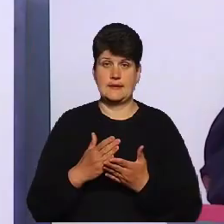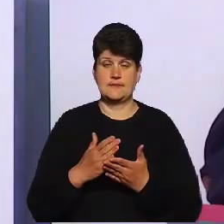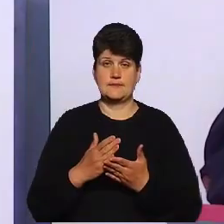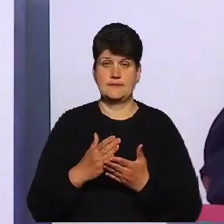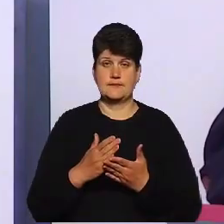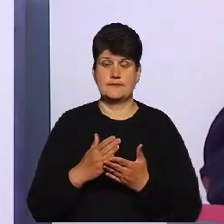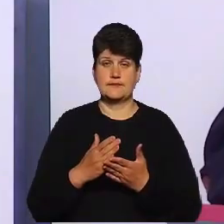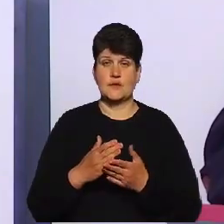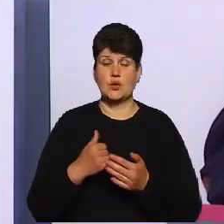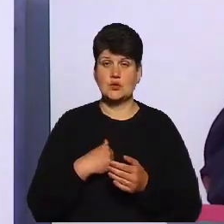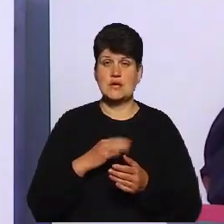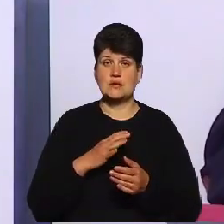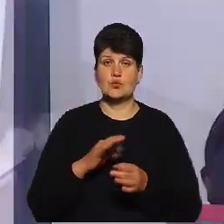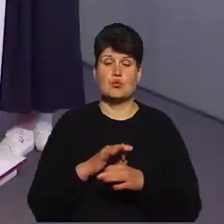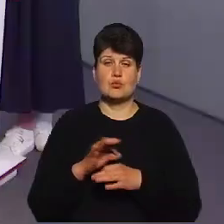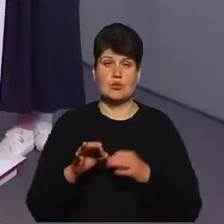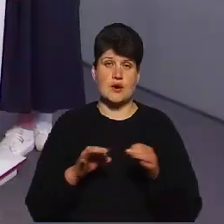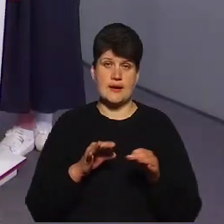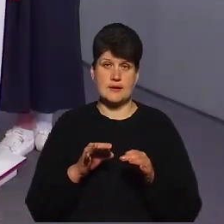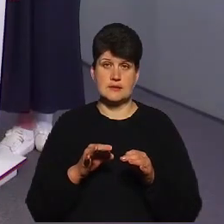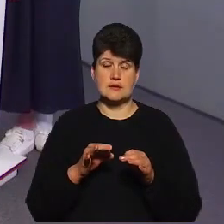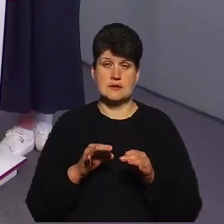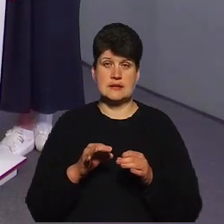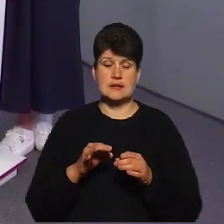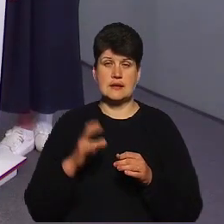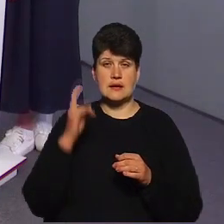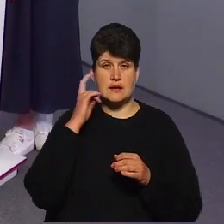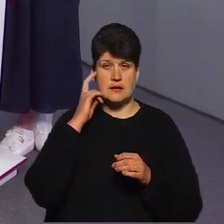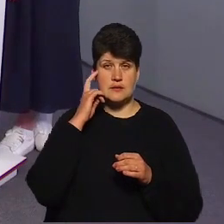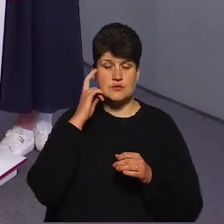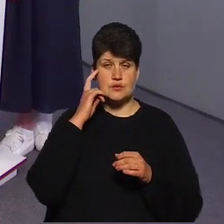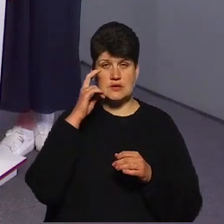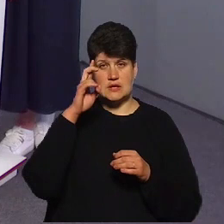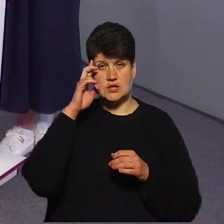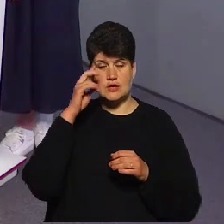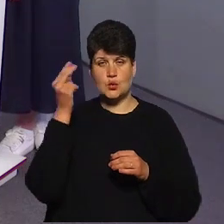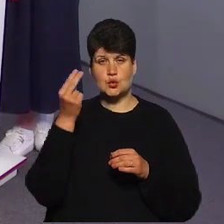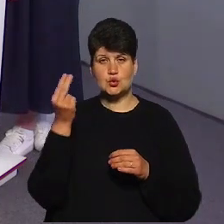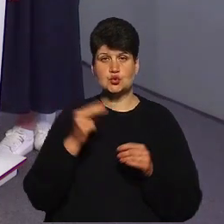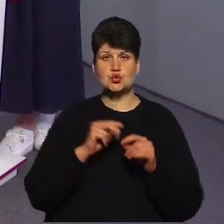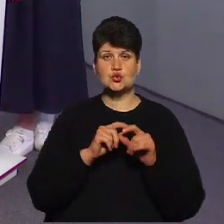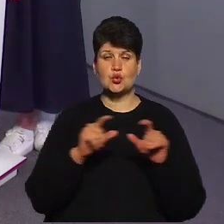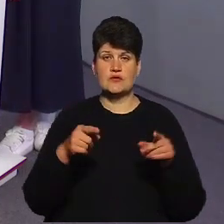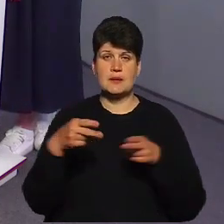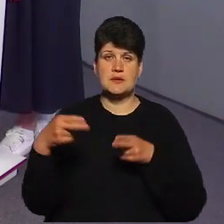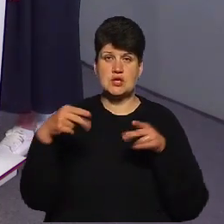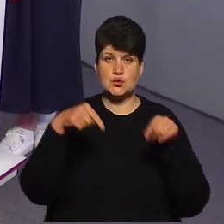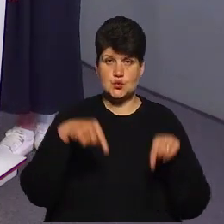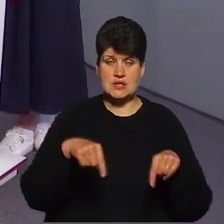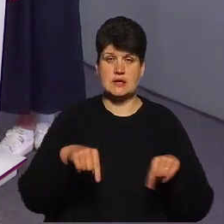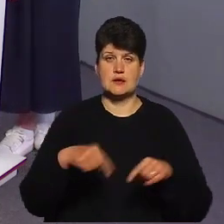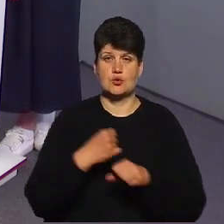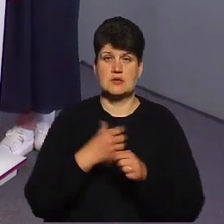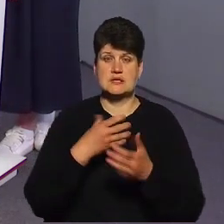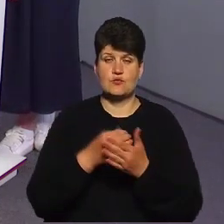був проєкт, до речі, з Київською державною художньою школою. Вони сюди приїжджали і створювали свою виставку, і